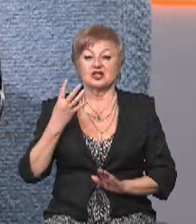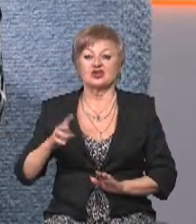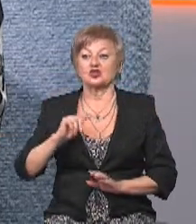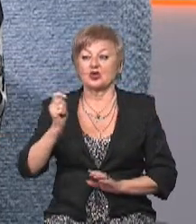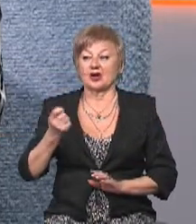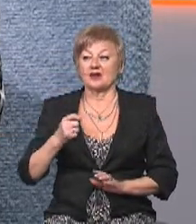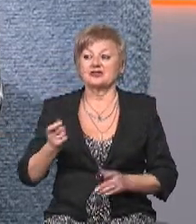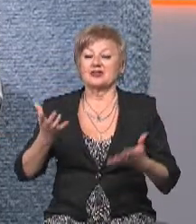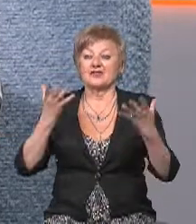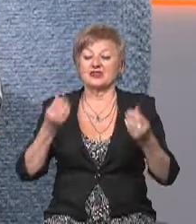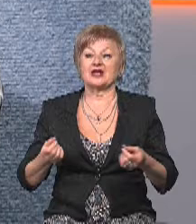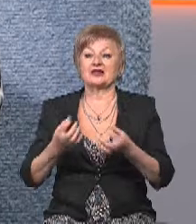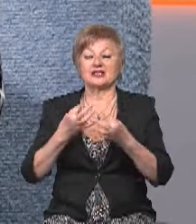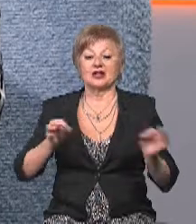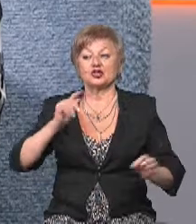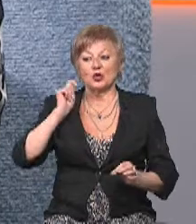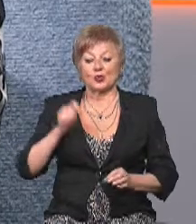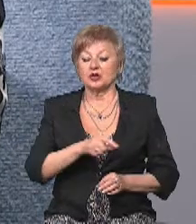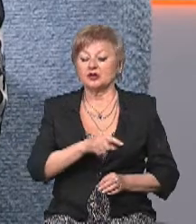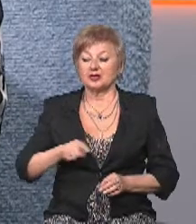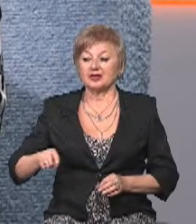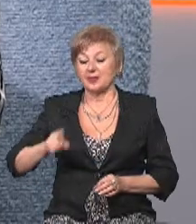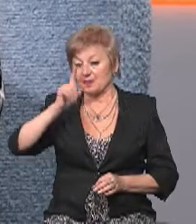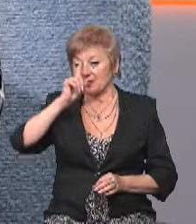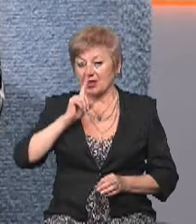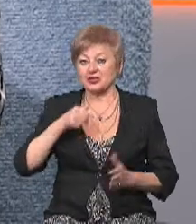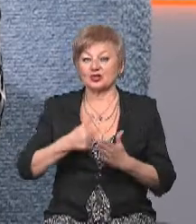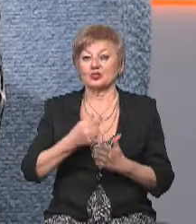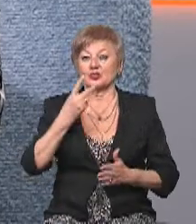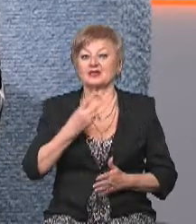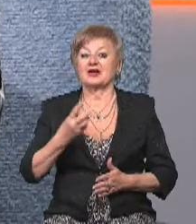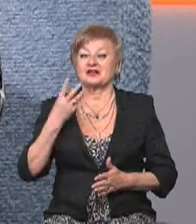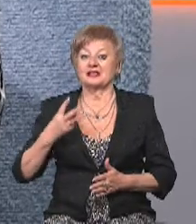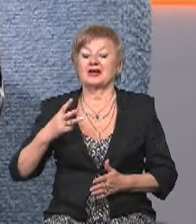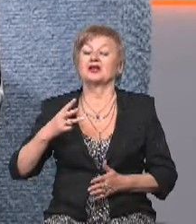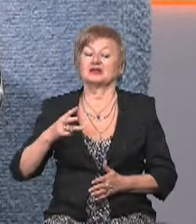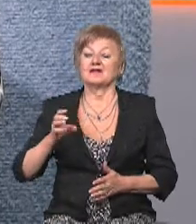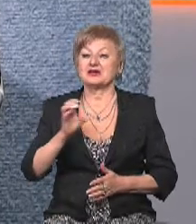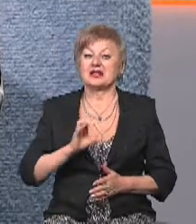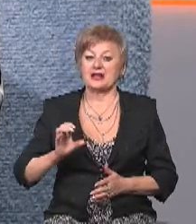серпня у День Незалежності України і триватиме цілий місяць до 23 вересня.